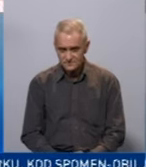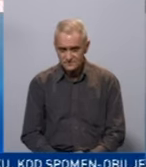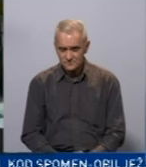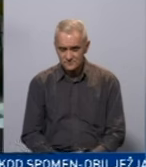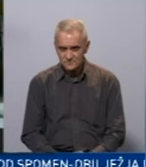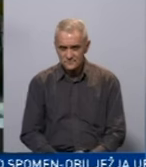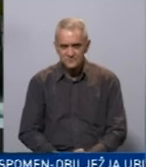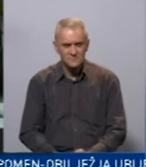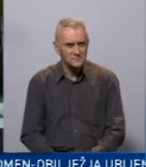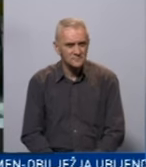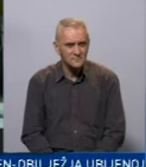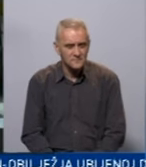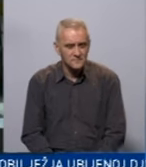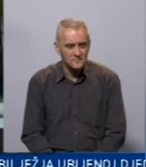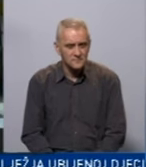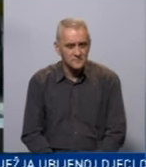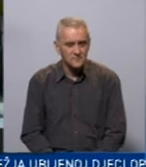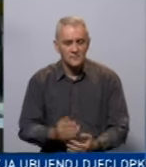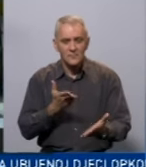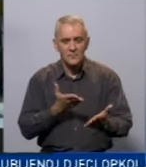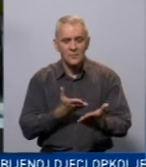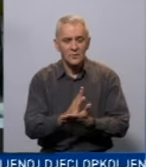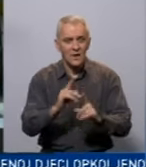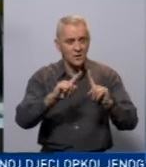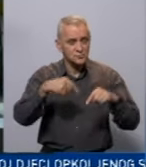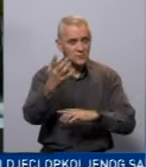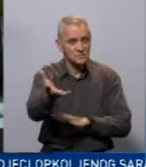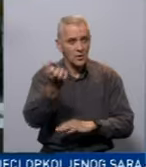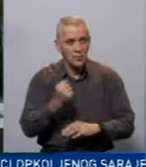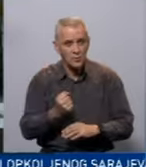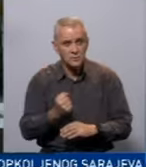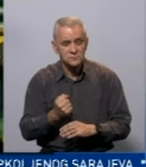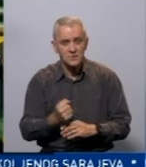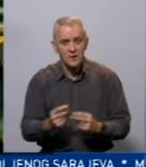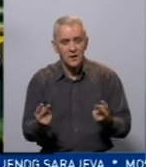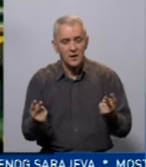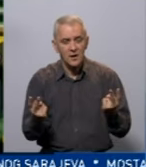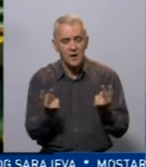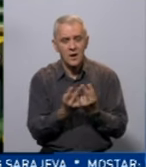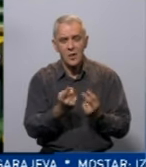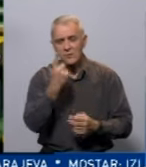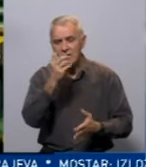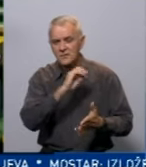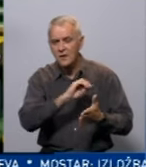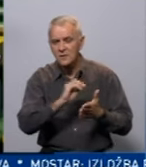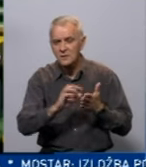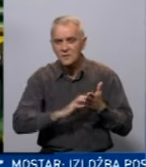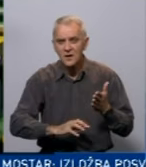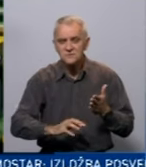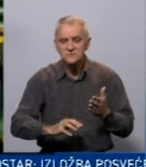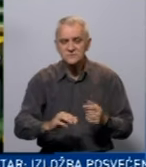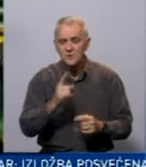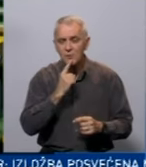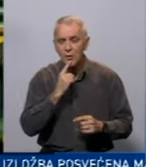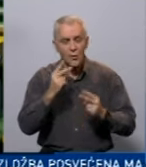Ona, ako se rezolucija uzme i, da tako kažem, kao jedan tekst koji je integralan i koji je važan i iz